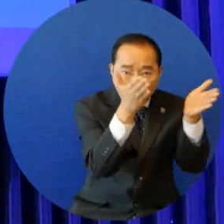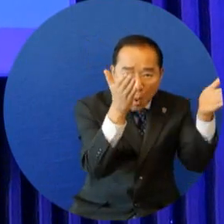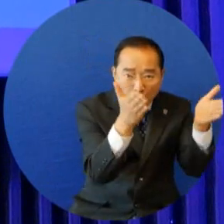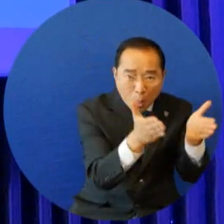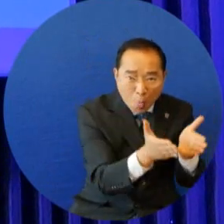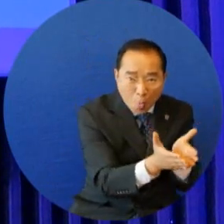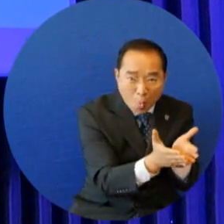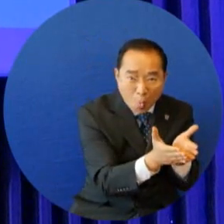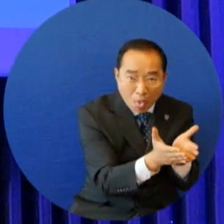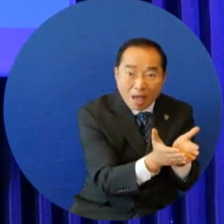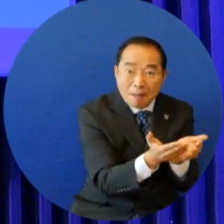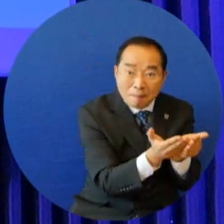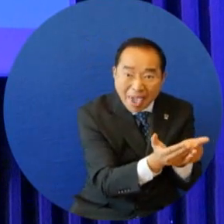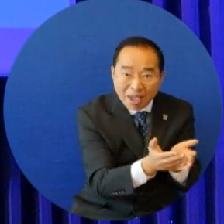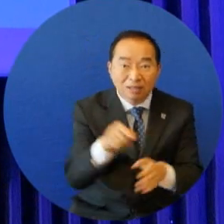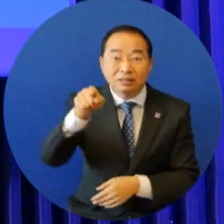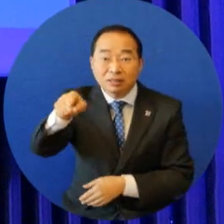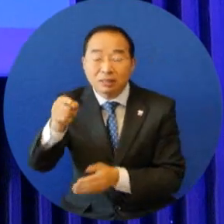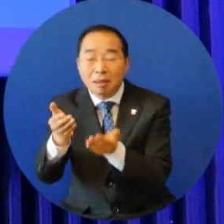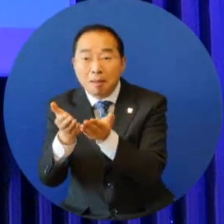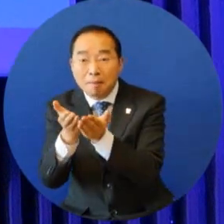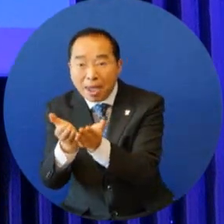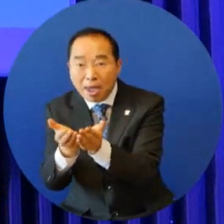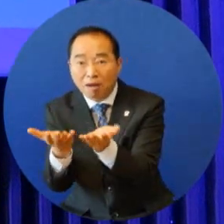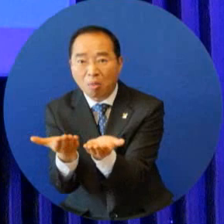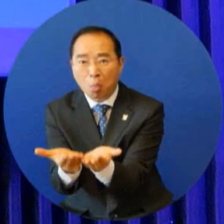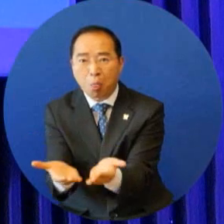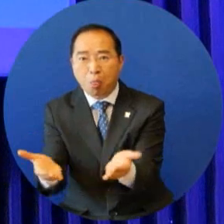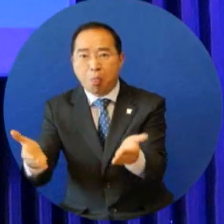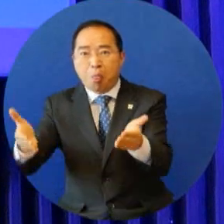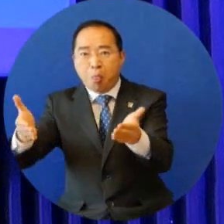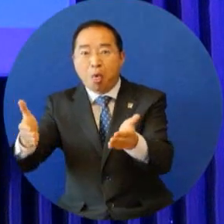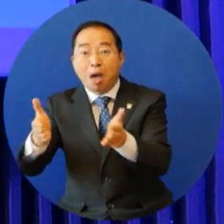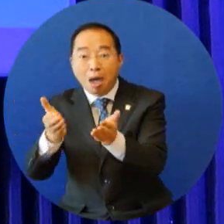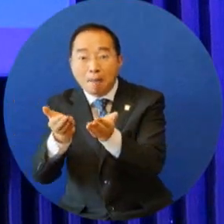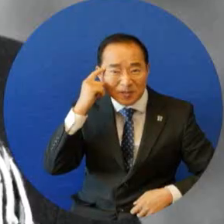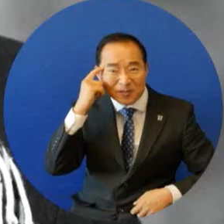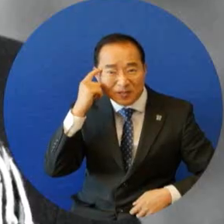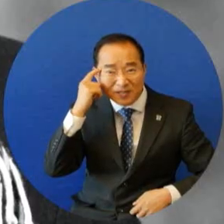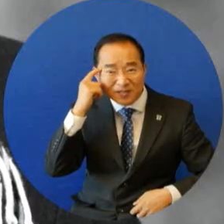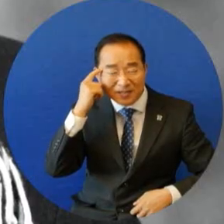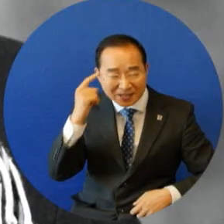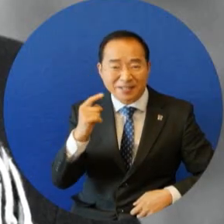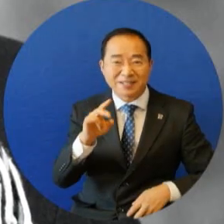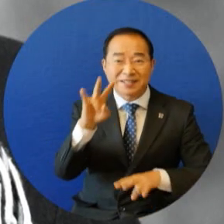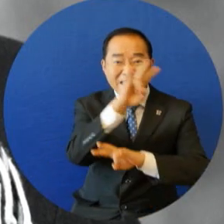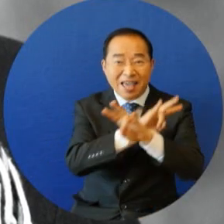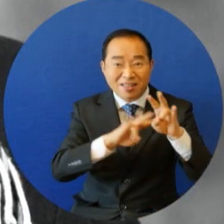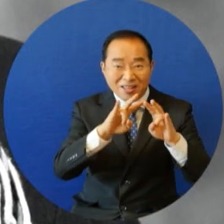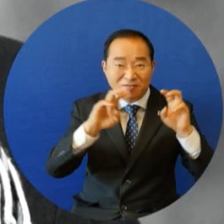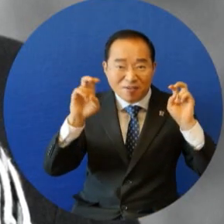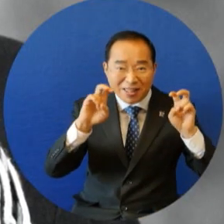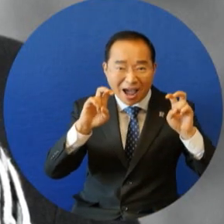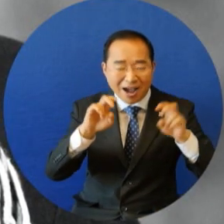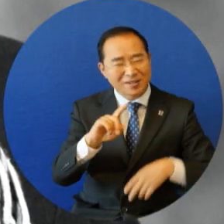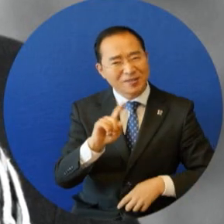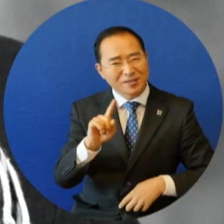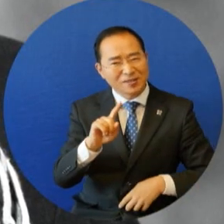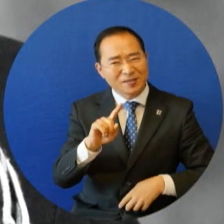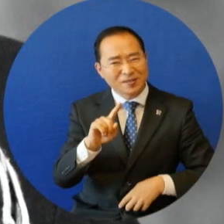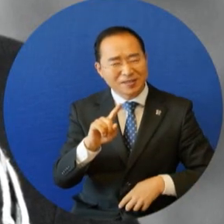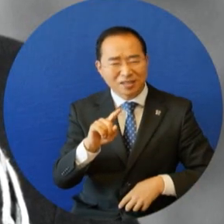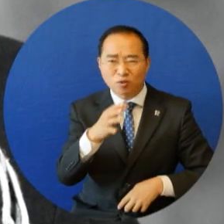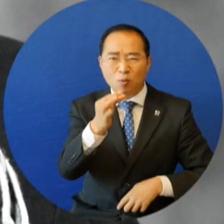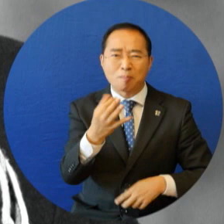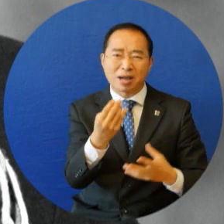올라가면서 물건을 고객한테 가장 가까운 곳에 배달을 해줄 수 있어요. 네덜란드 동인도 회사를 근대적